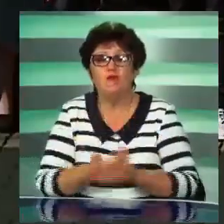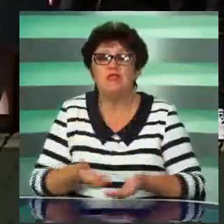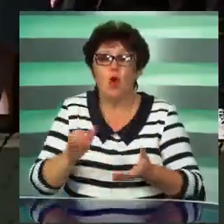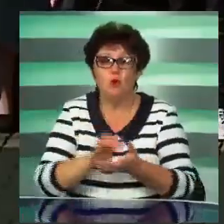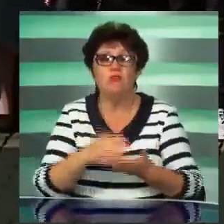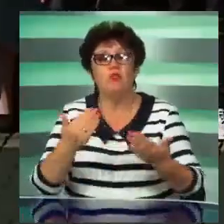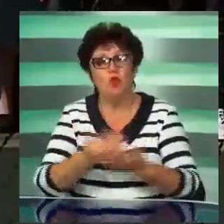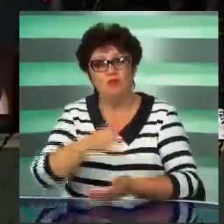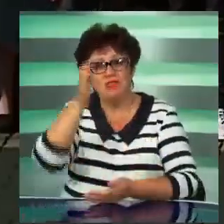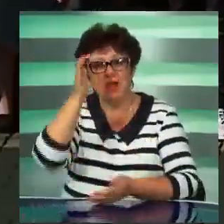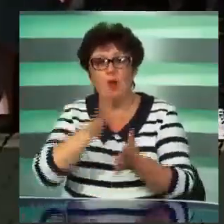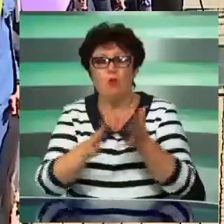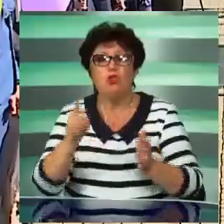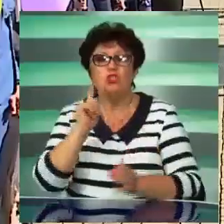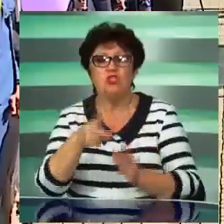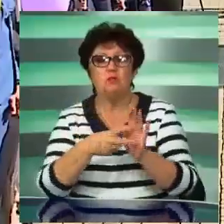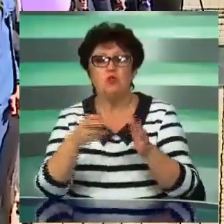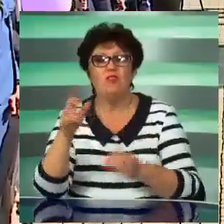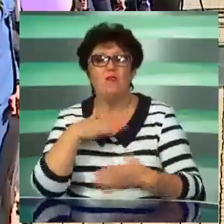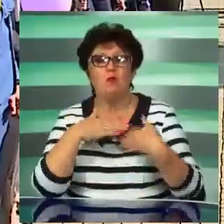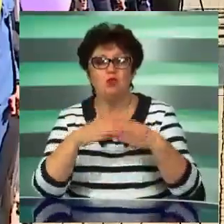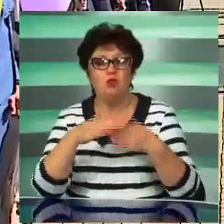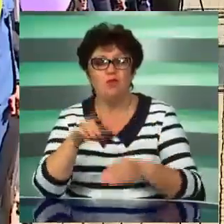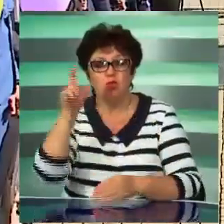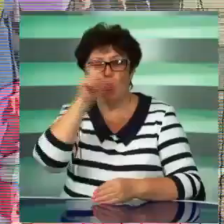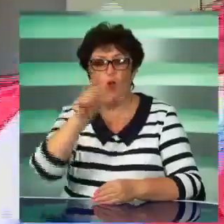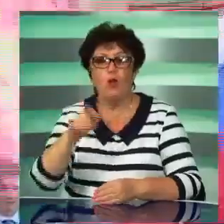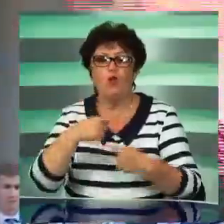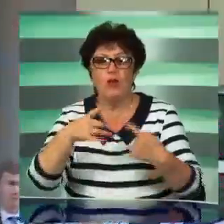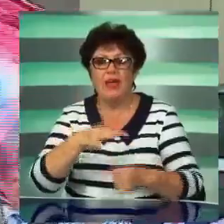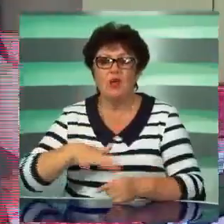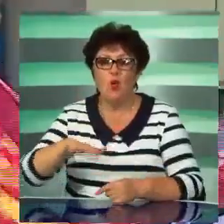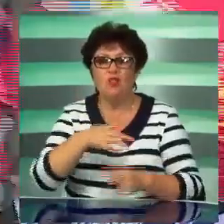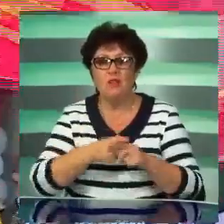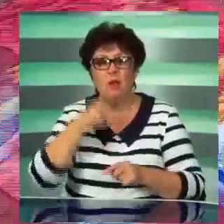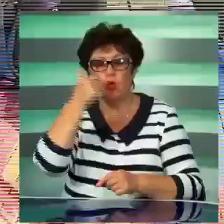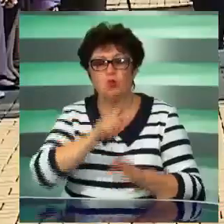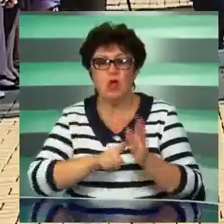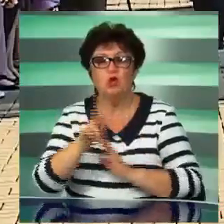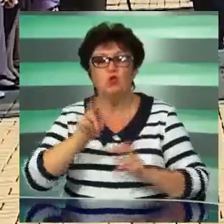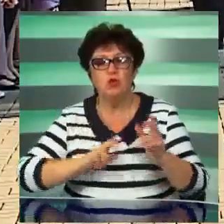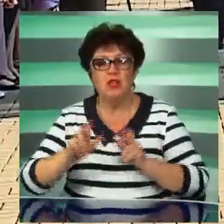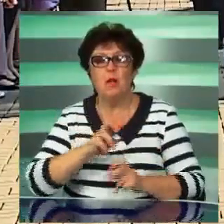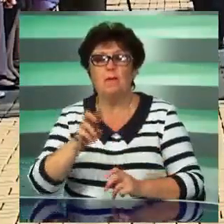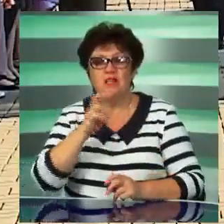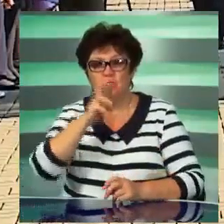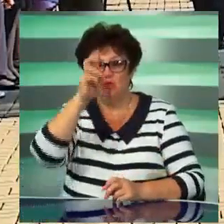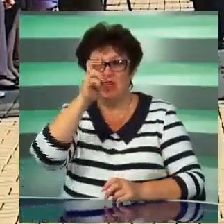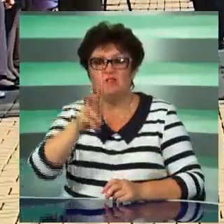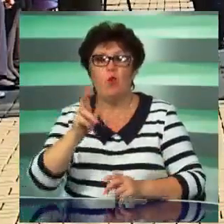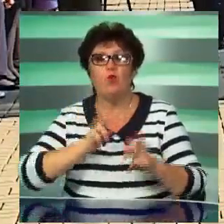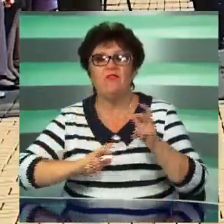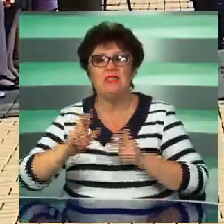и новые знания. Больше 1700 выпускников школ области и других регионов в этом году стали студентами Брянского